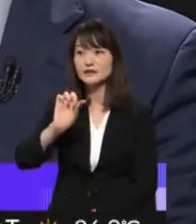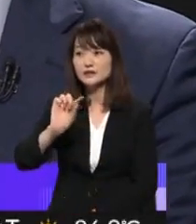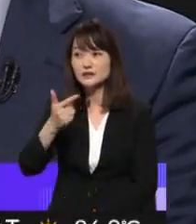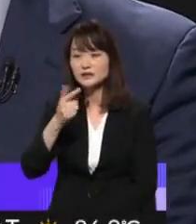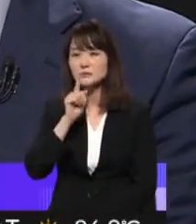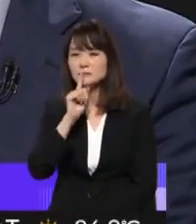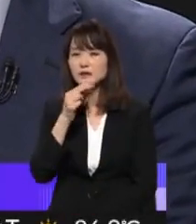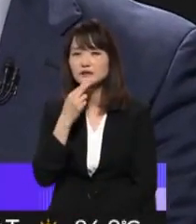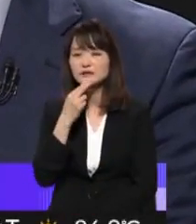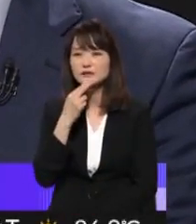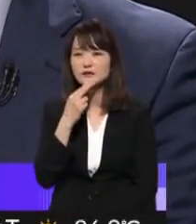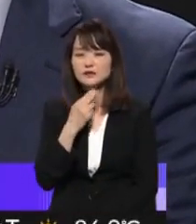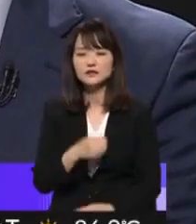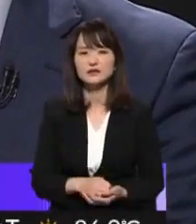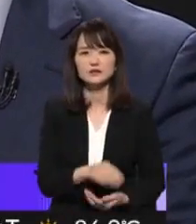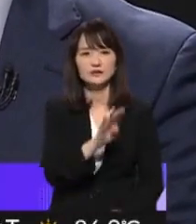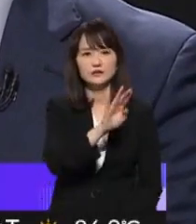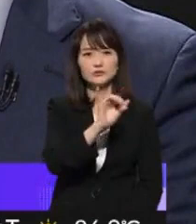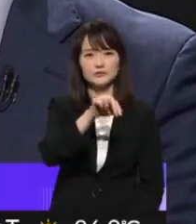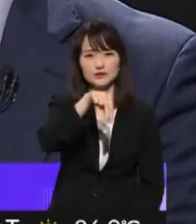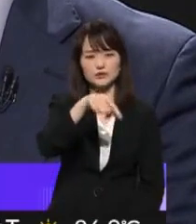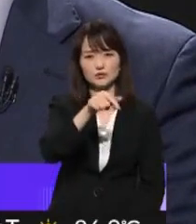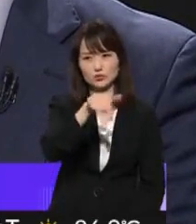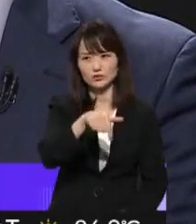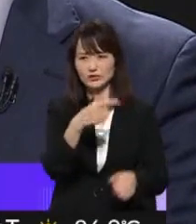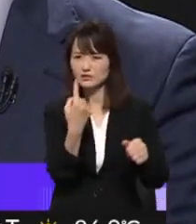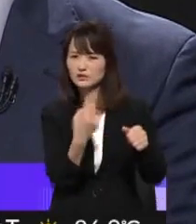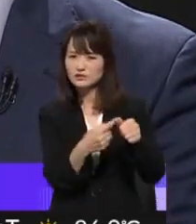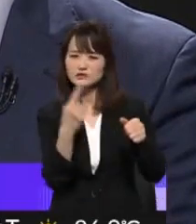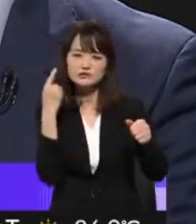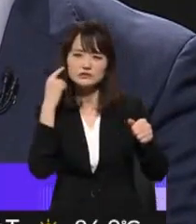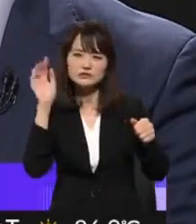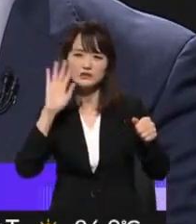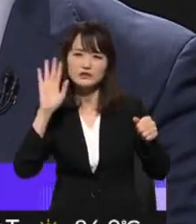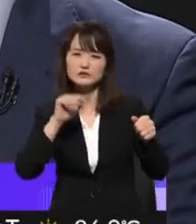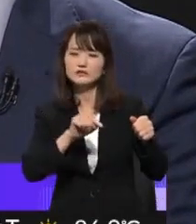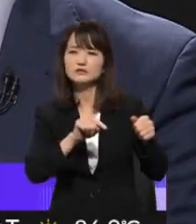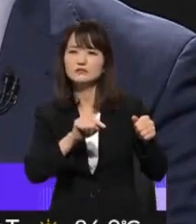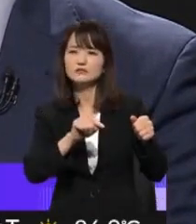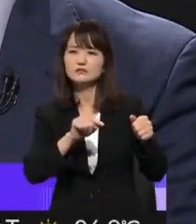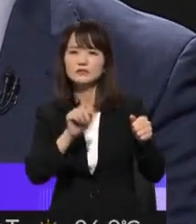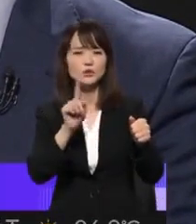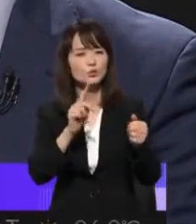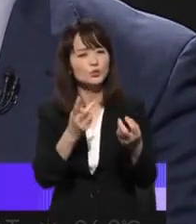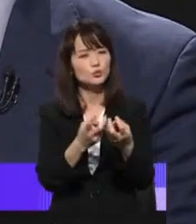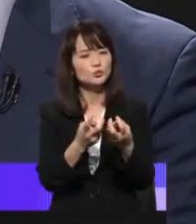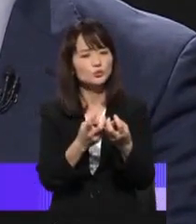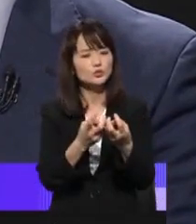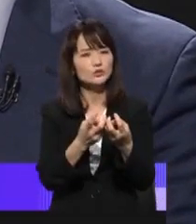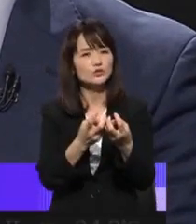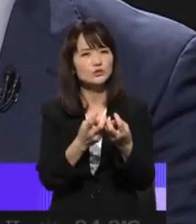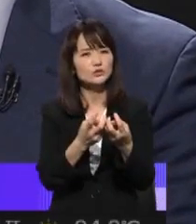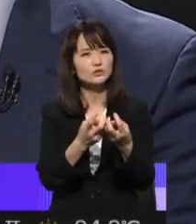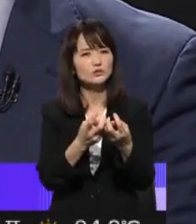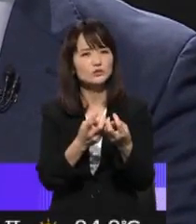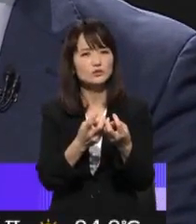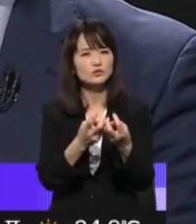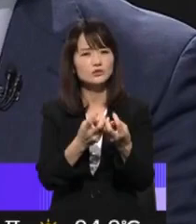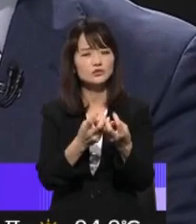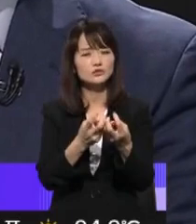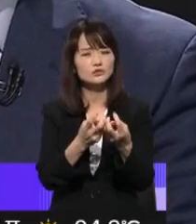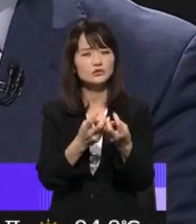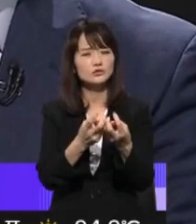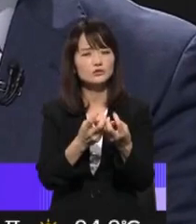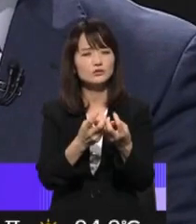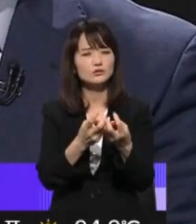없다 근데 그 비속어 부분은 솔직히 말해서 저는 들리지 않은 상황에서는 저는 뭐 어떻게 되는지는 뭐 좀 더 여지가